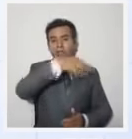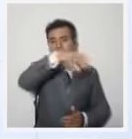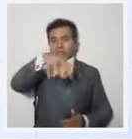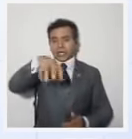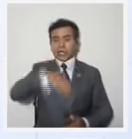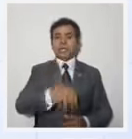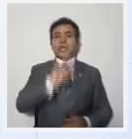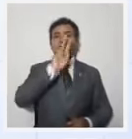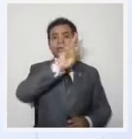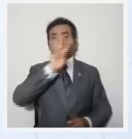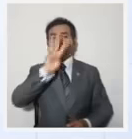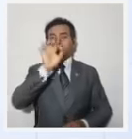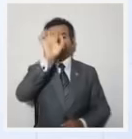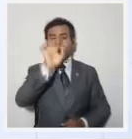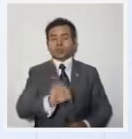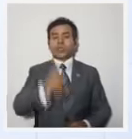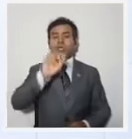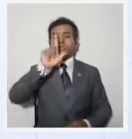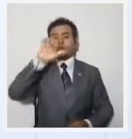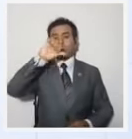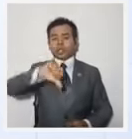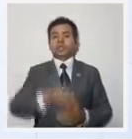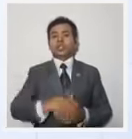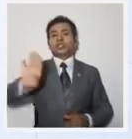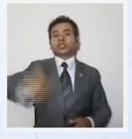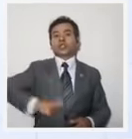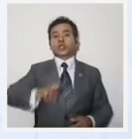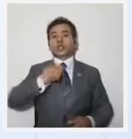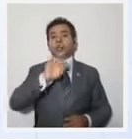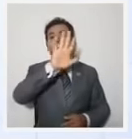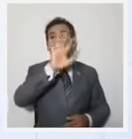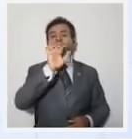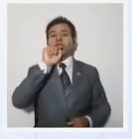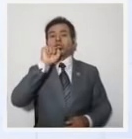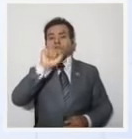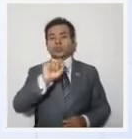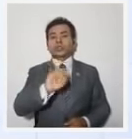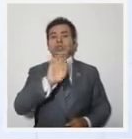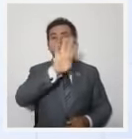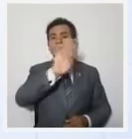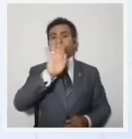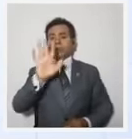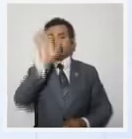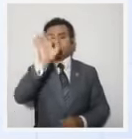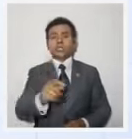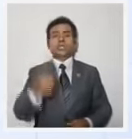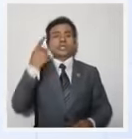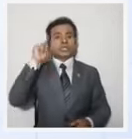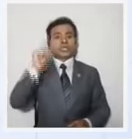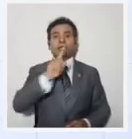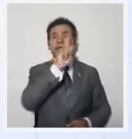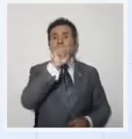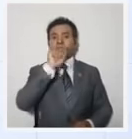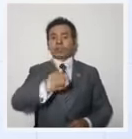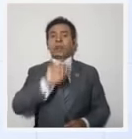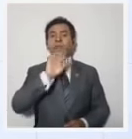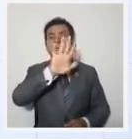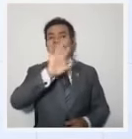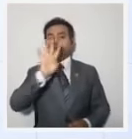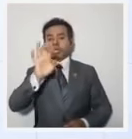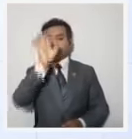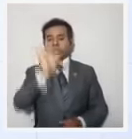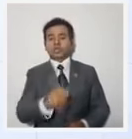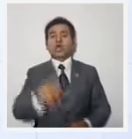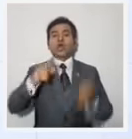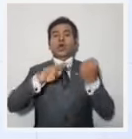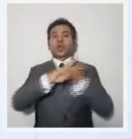58.28%, ঢাকা ডিভিশনের বিভিন্ন জেলা সকলগুলি মিলে 23.79%, চট্টগ্রামে